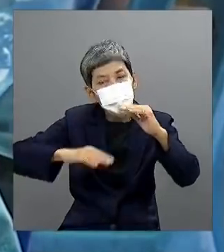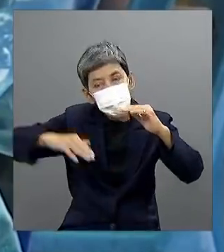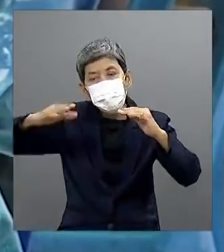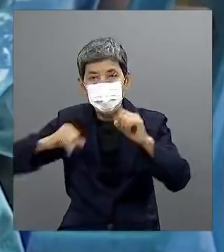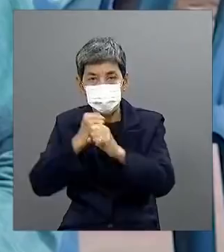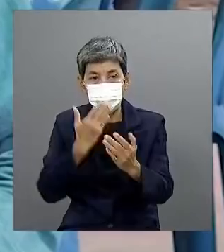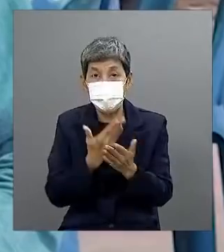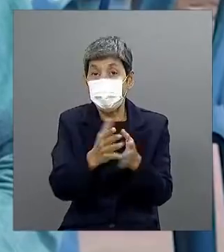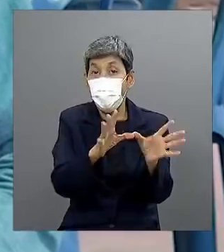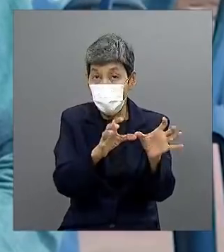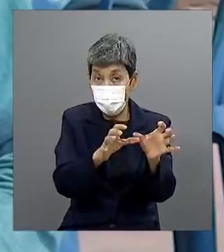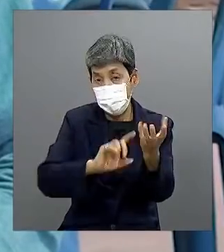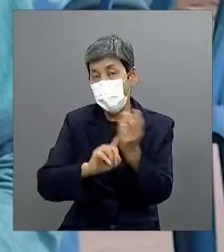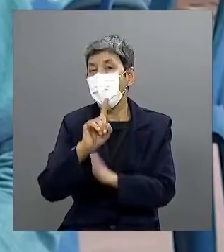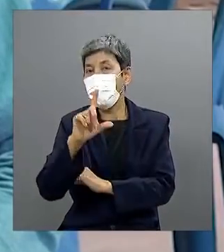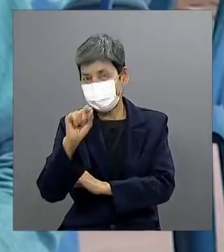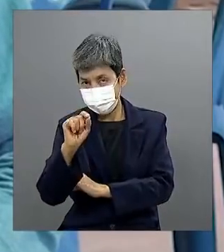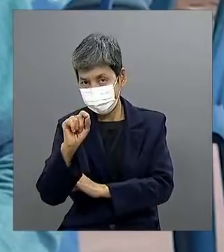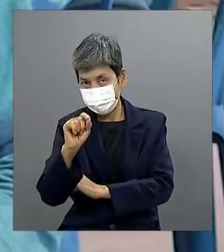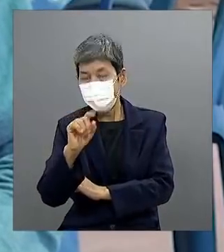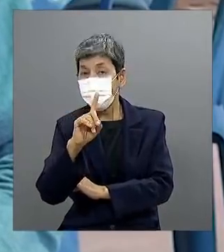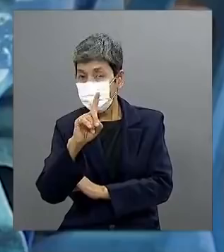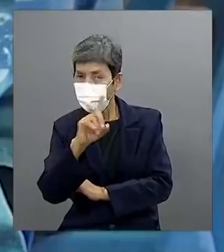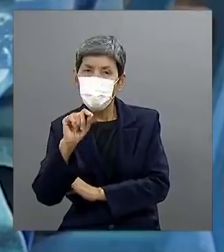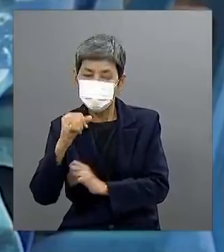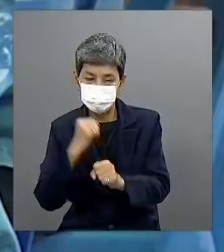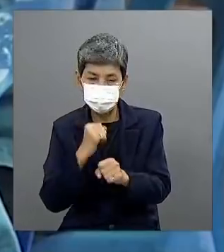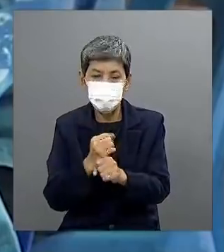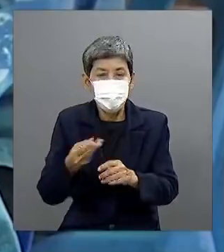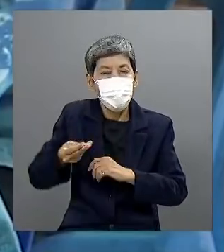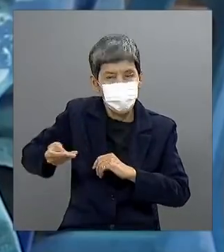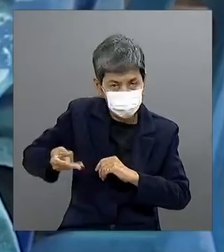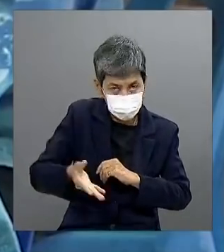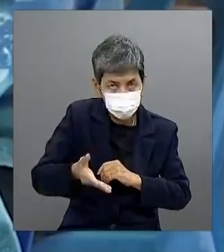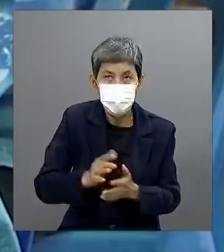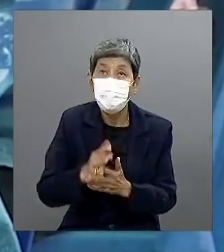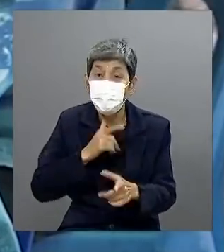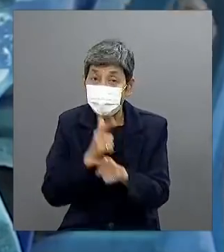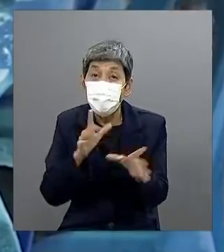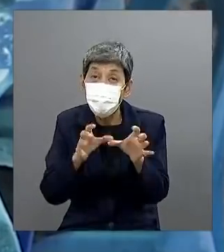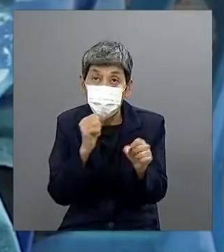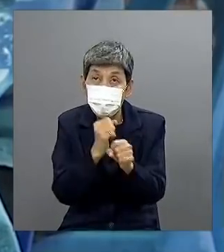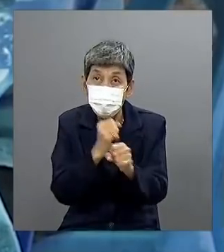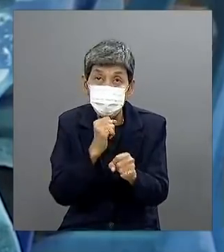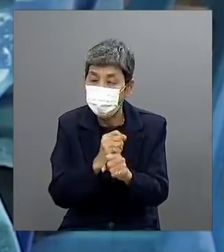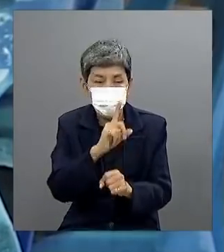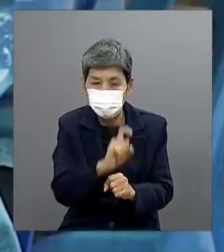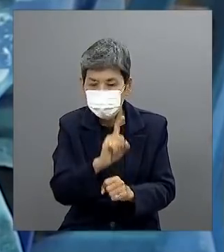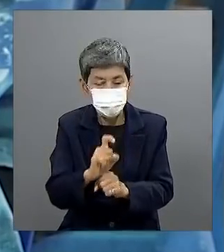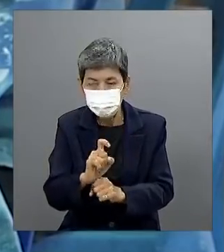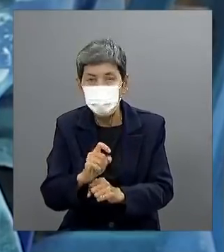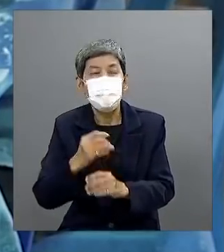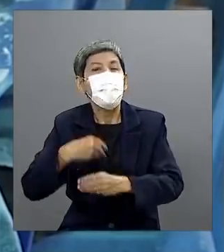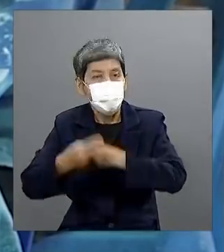ละ120ร้อยนึงถึง120ที่จะมาทำข้าวเก็บปันปูการที่เลี้ยงปูไม่มีการคำว่าตายค่ะตลาดมันไปได้ตลอดแ